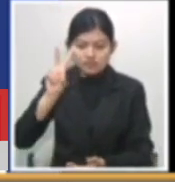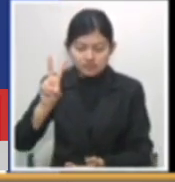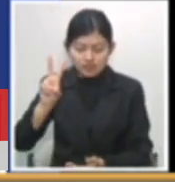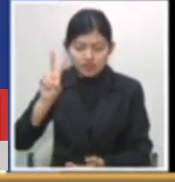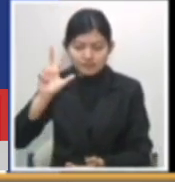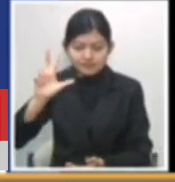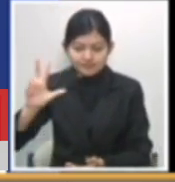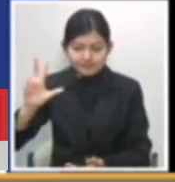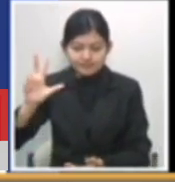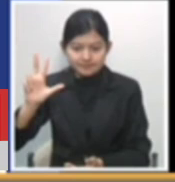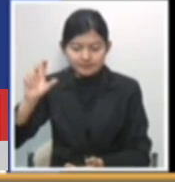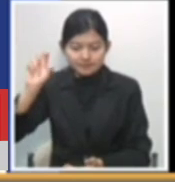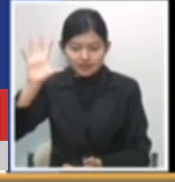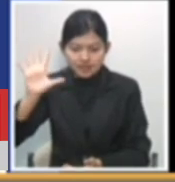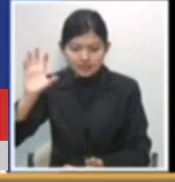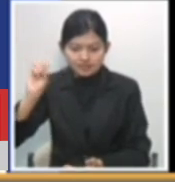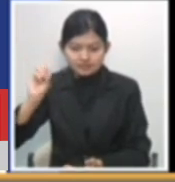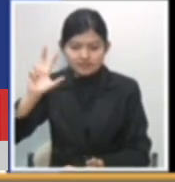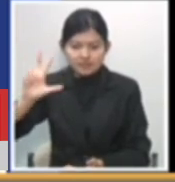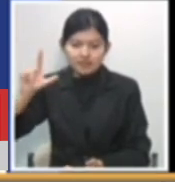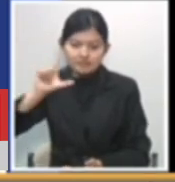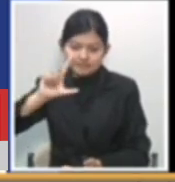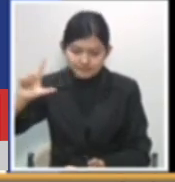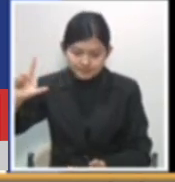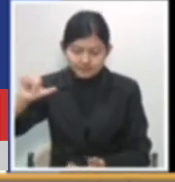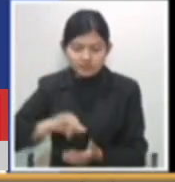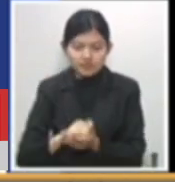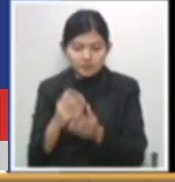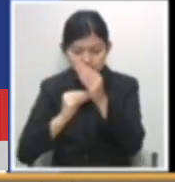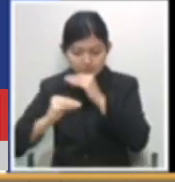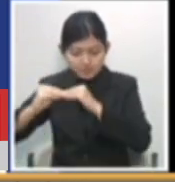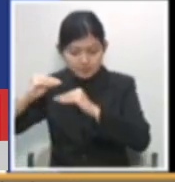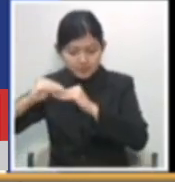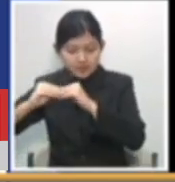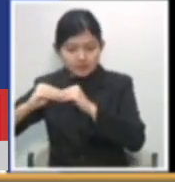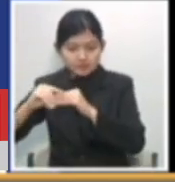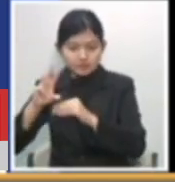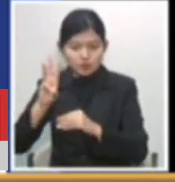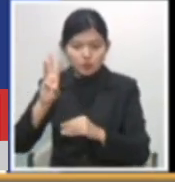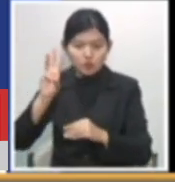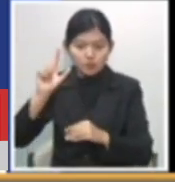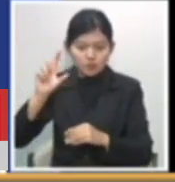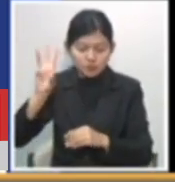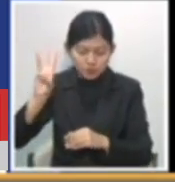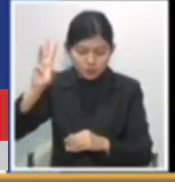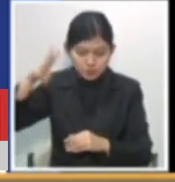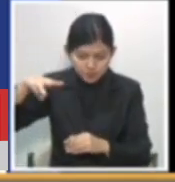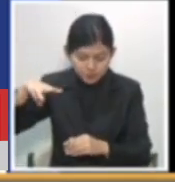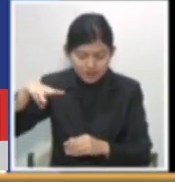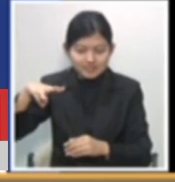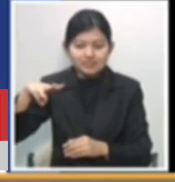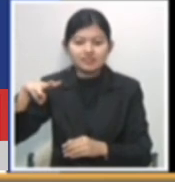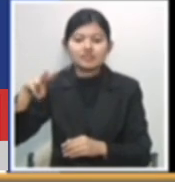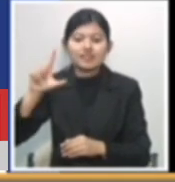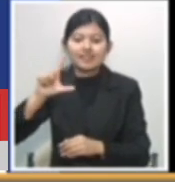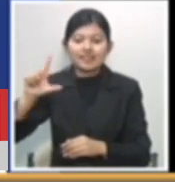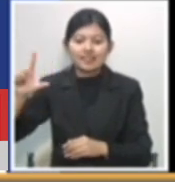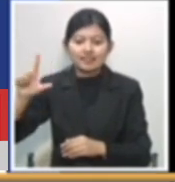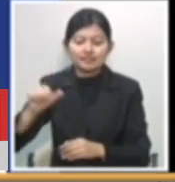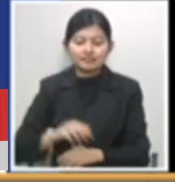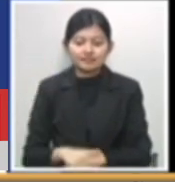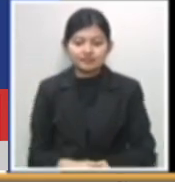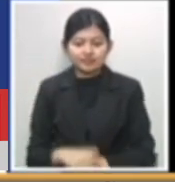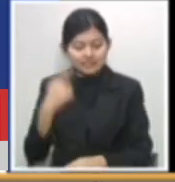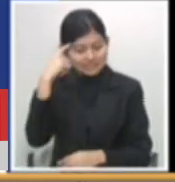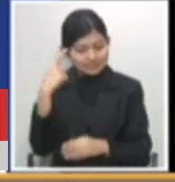233,353 ล้านบาทเพิ่มขึ้นจากปีงบประมาณ 62 6,200 ล้านตัวเลขกลมๆนะครับคิดเป็นเปอร์เ